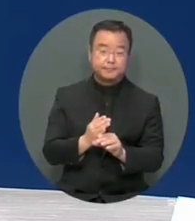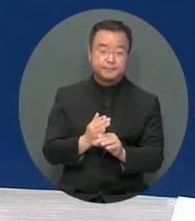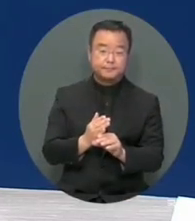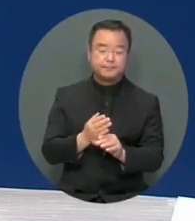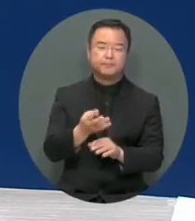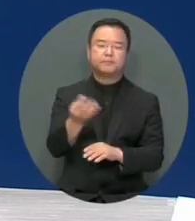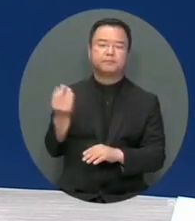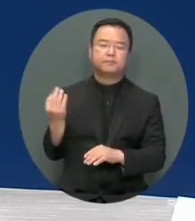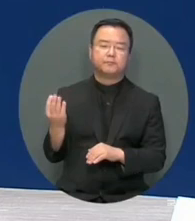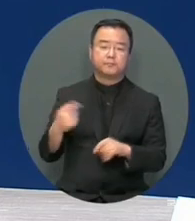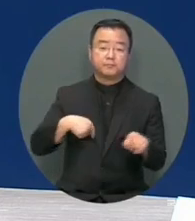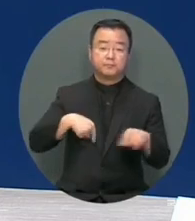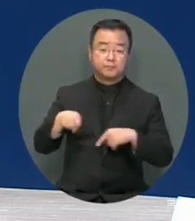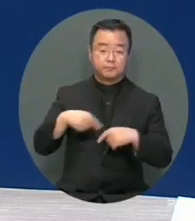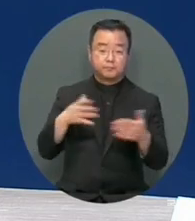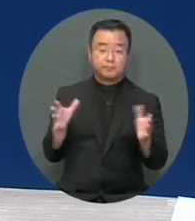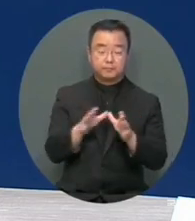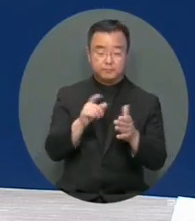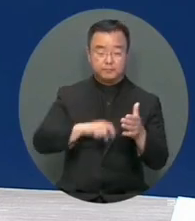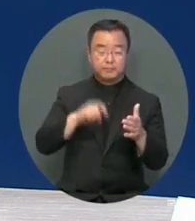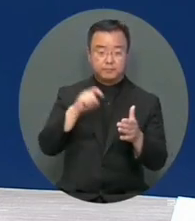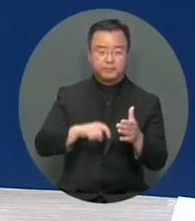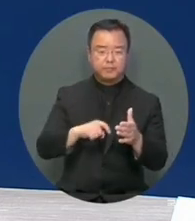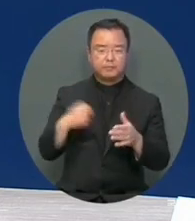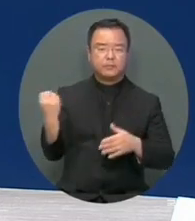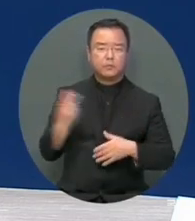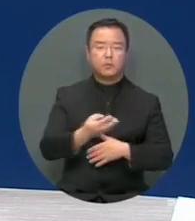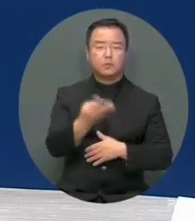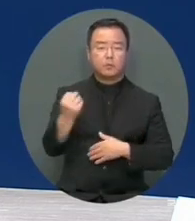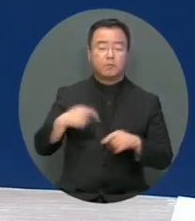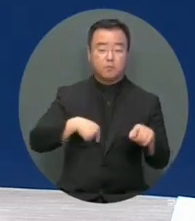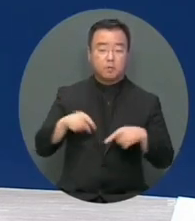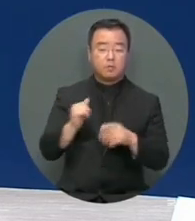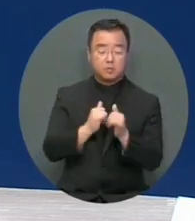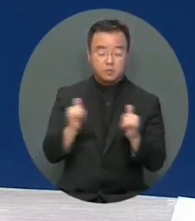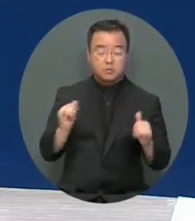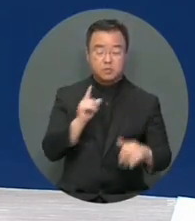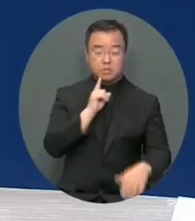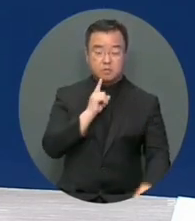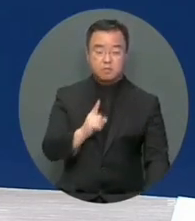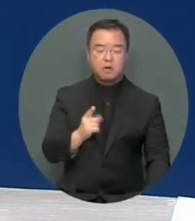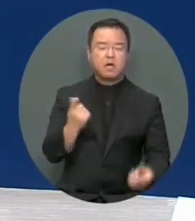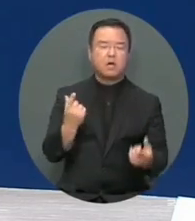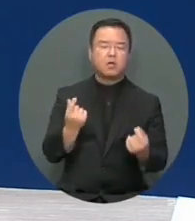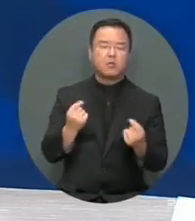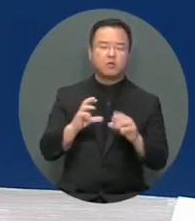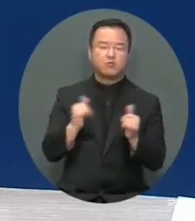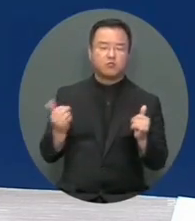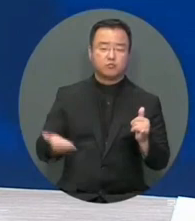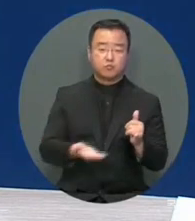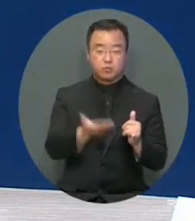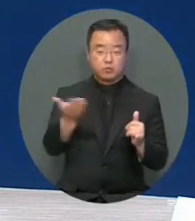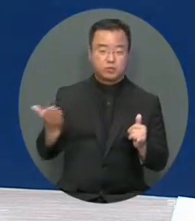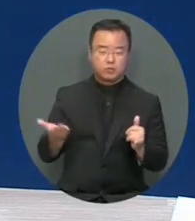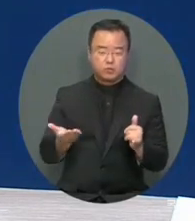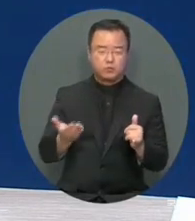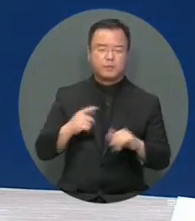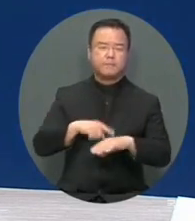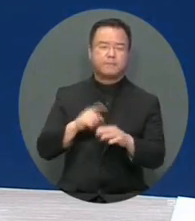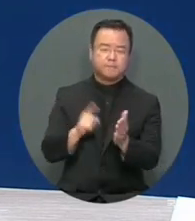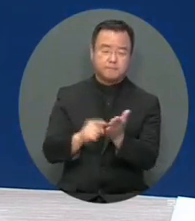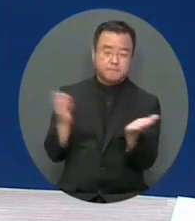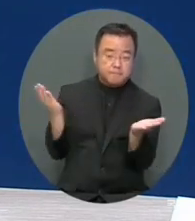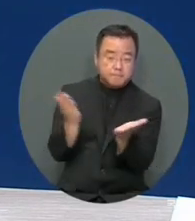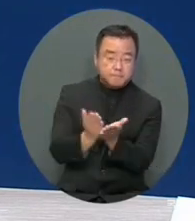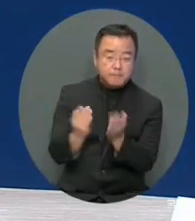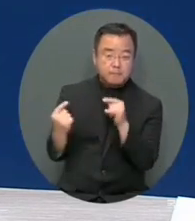일부 정당에서 또 일부 정치인들은 이런 국민들의 민심에 부응하기